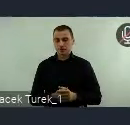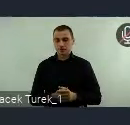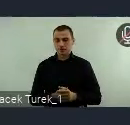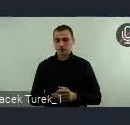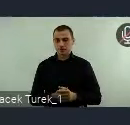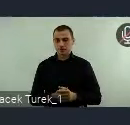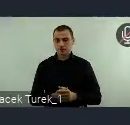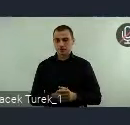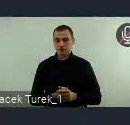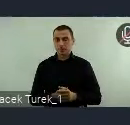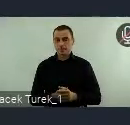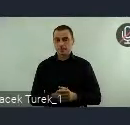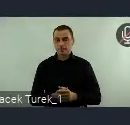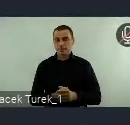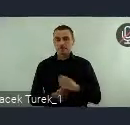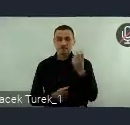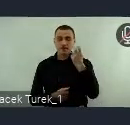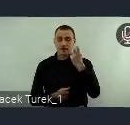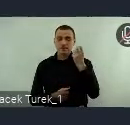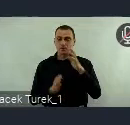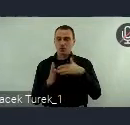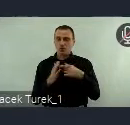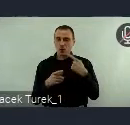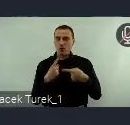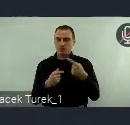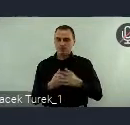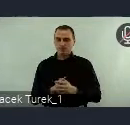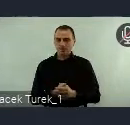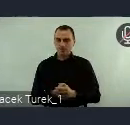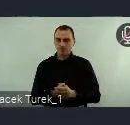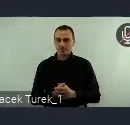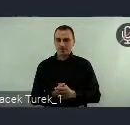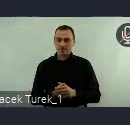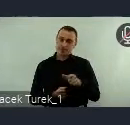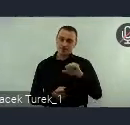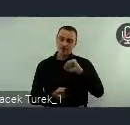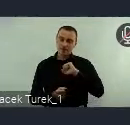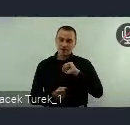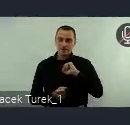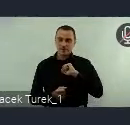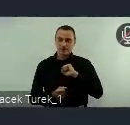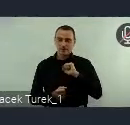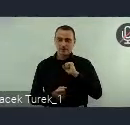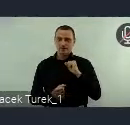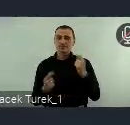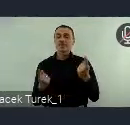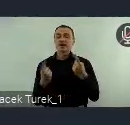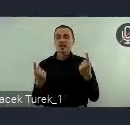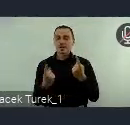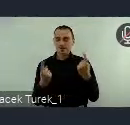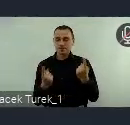też tak żebyście się trochę uśmiech nellie Pokażę wam przez zabawną taką reklamę z